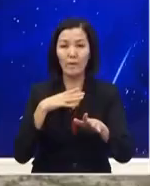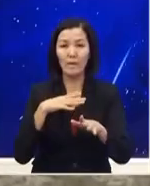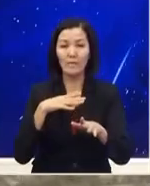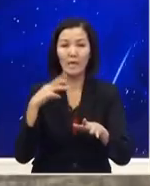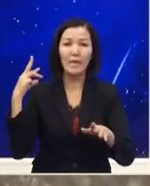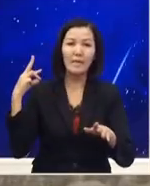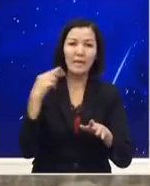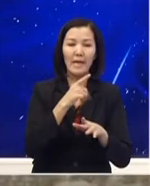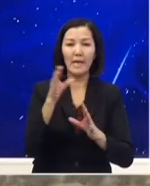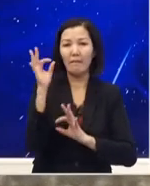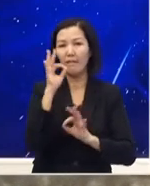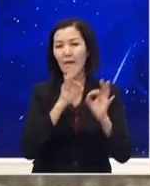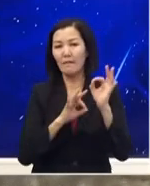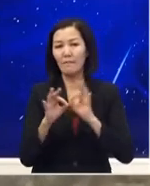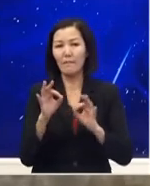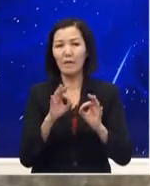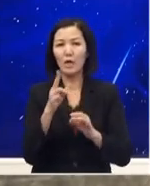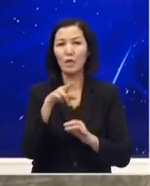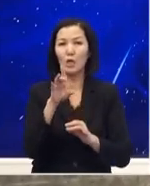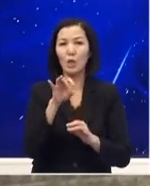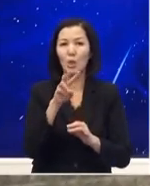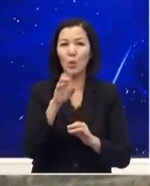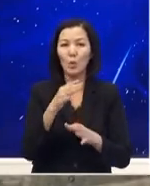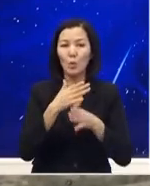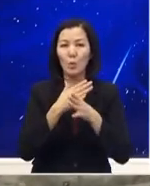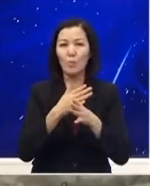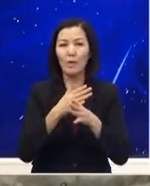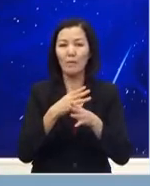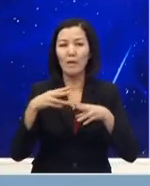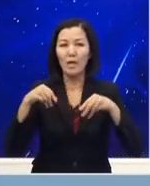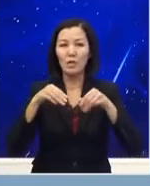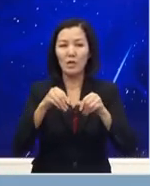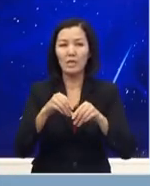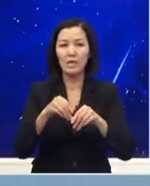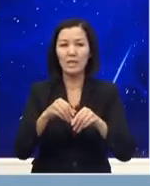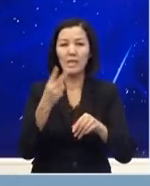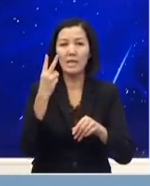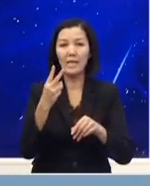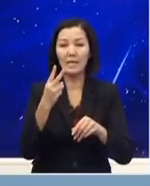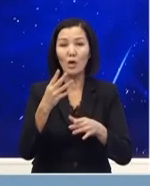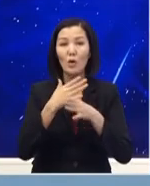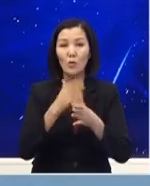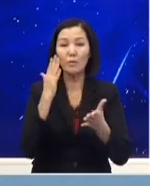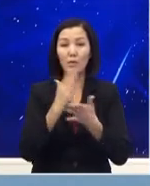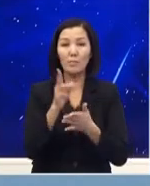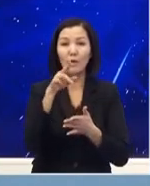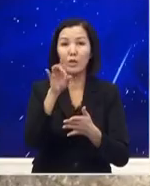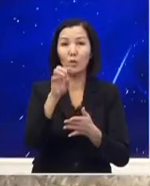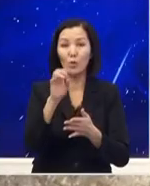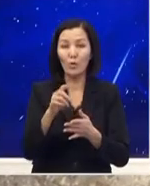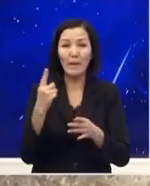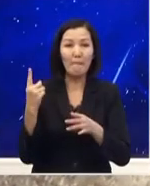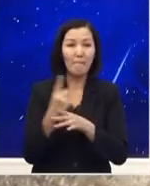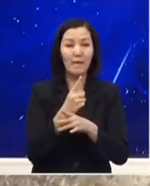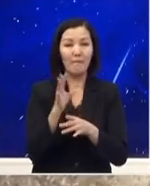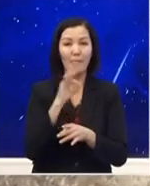дәрі-дәрмек трактордың емес дрондардың көмегімен шашылады. Шаруашылықтың қос бірдей қанатты көмекшісі бар. Мұндағылар бақ шаруашылығына ең алғаш